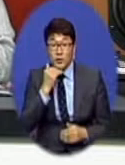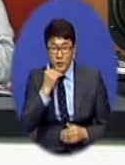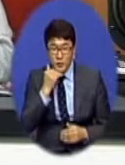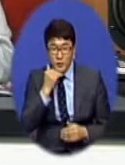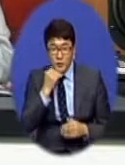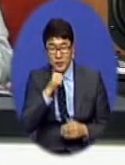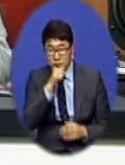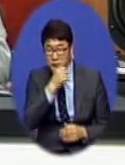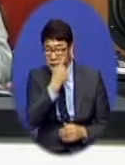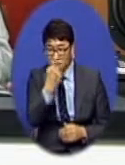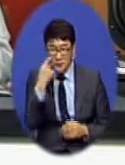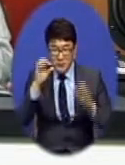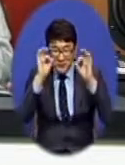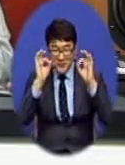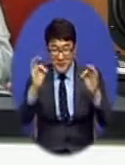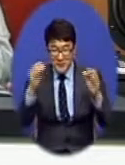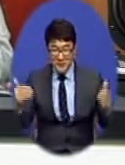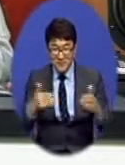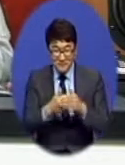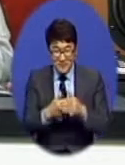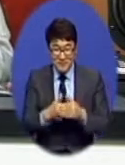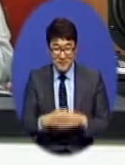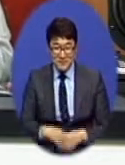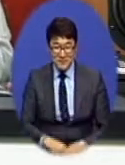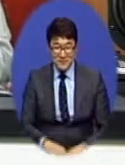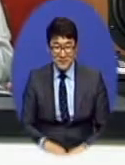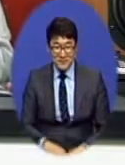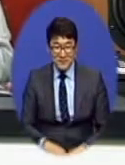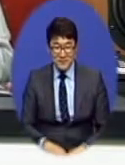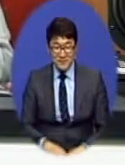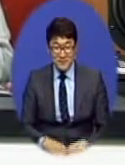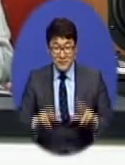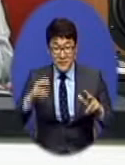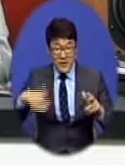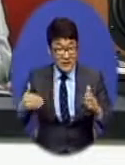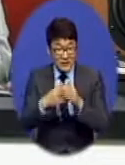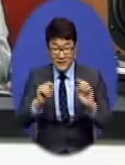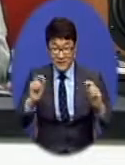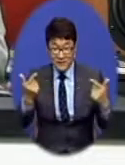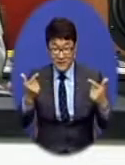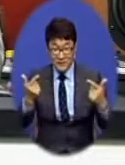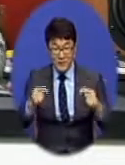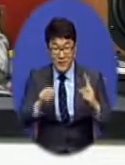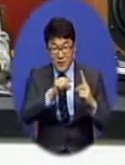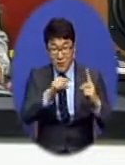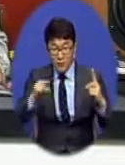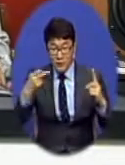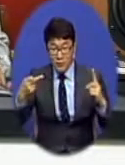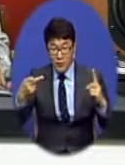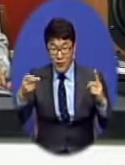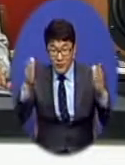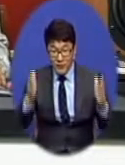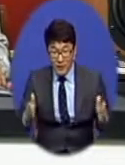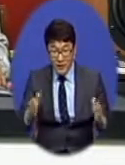집계 시청자 참여자 심사 투표 보고 갑니다. 네. 자, 아직 끝나지 않았습니다. 자, 1번부터